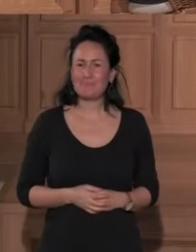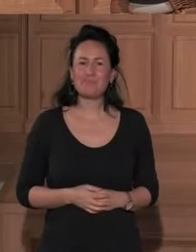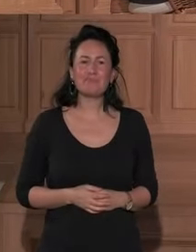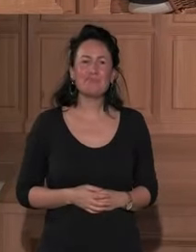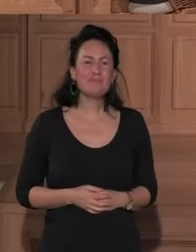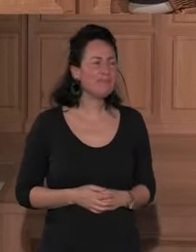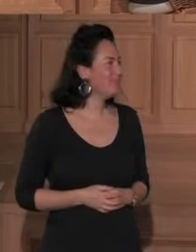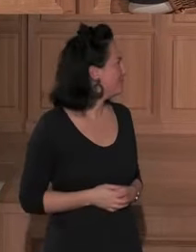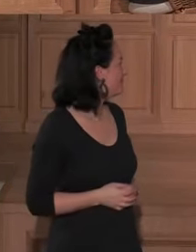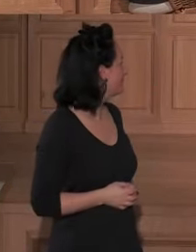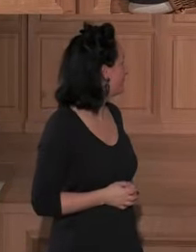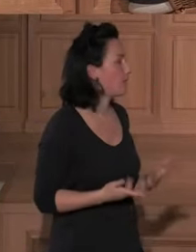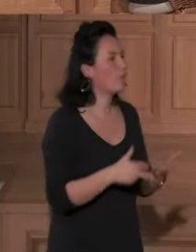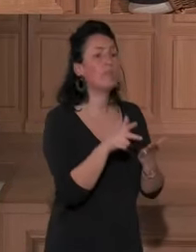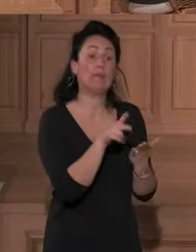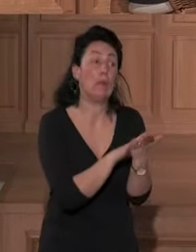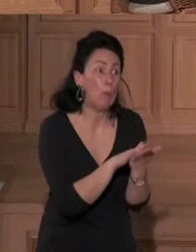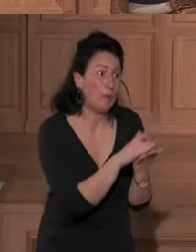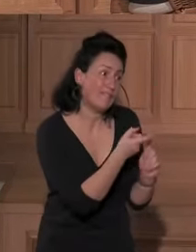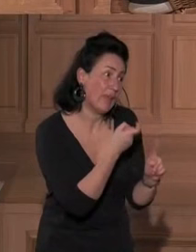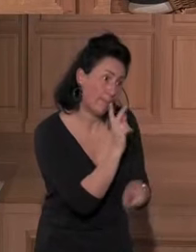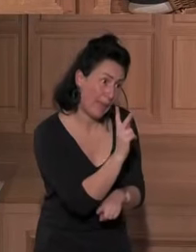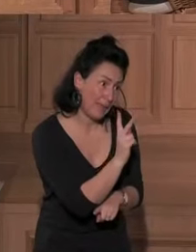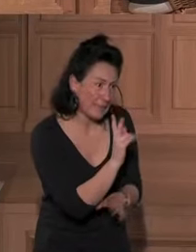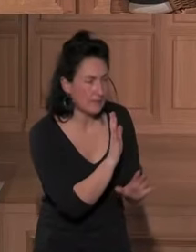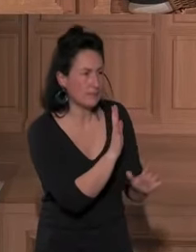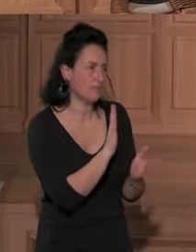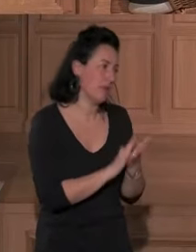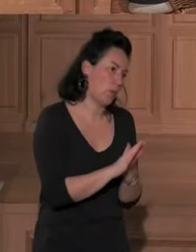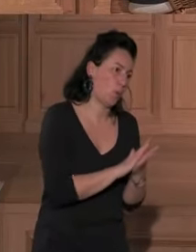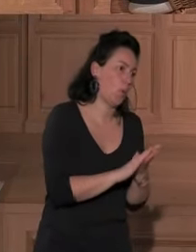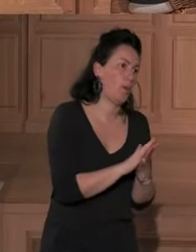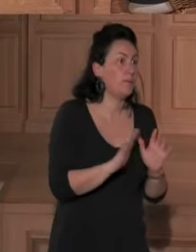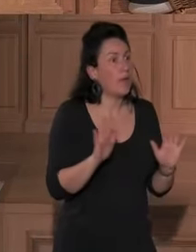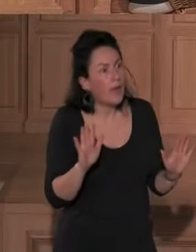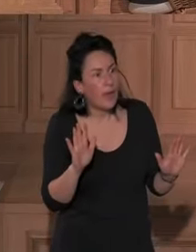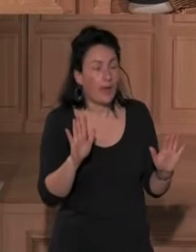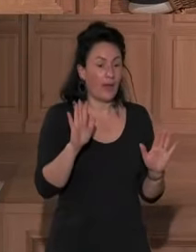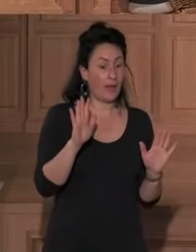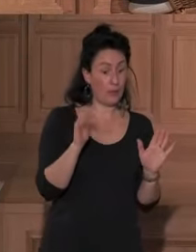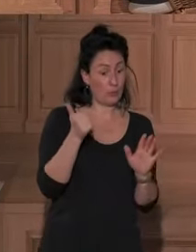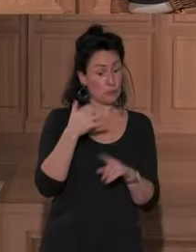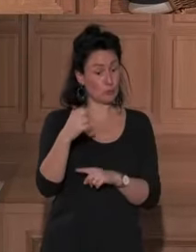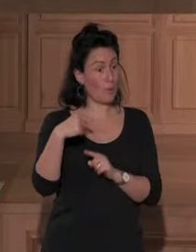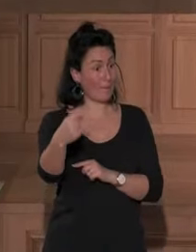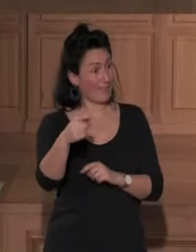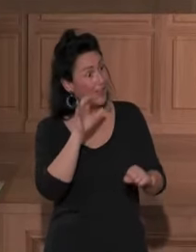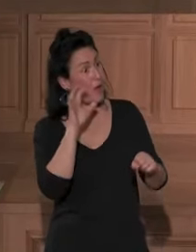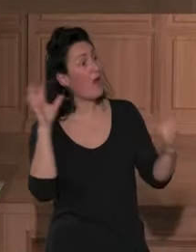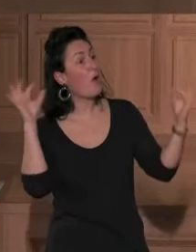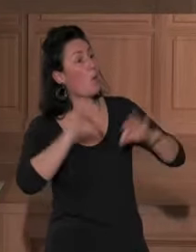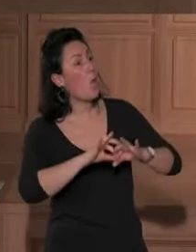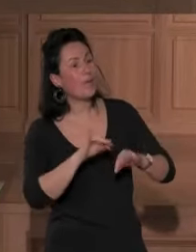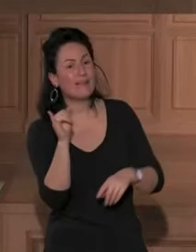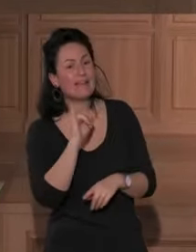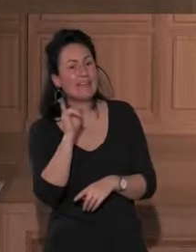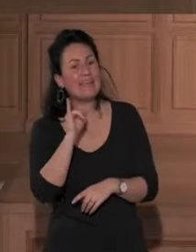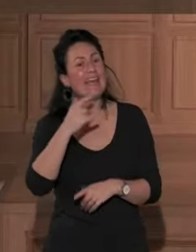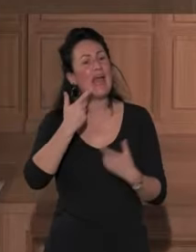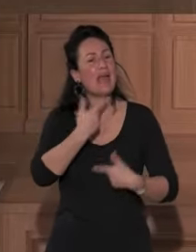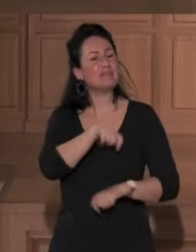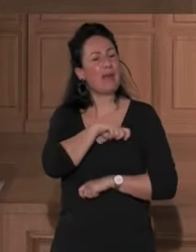Excusez-moi si vous êtes parisien, monsieur, mais bon, voilà, c'est. Dans une semaine, vous jouez contre le Real Madrid et c'est pas gagné. On va pas